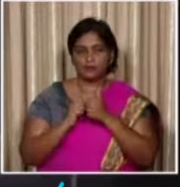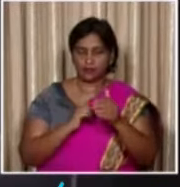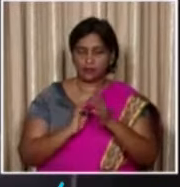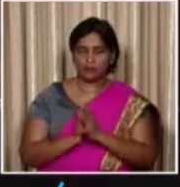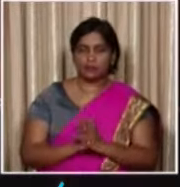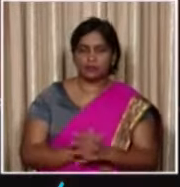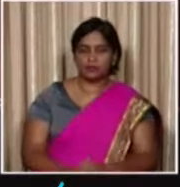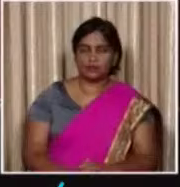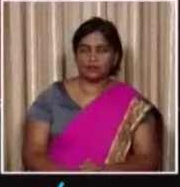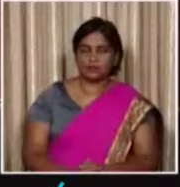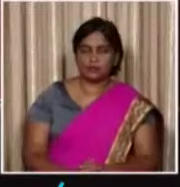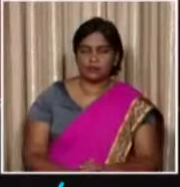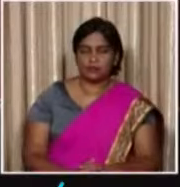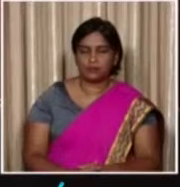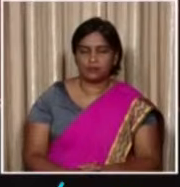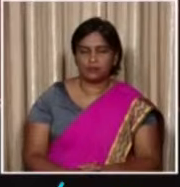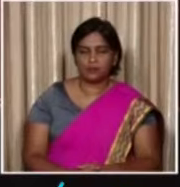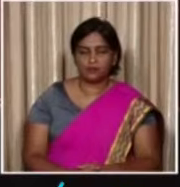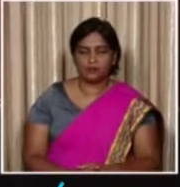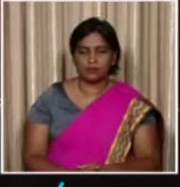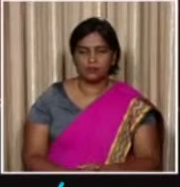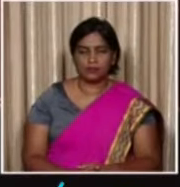කරනවා ගරු